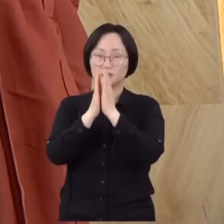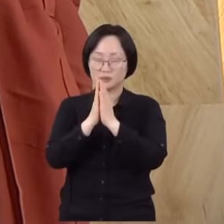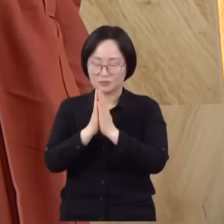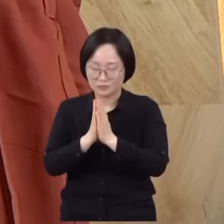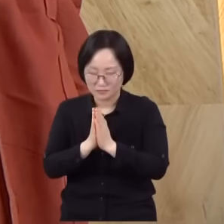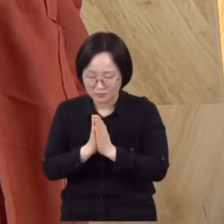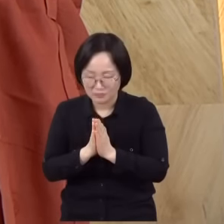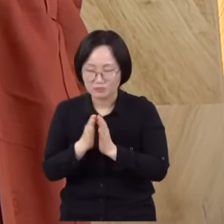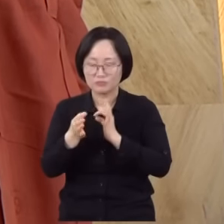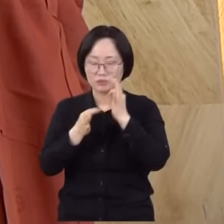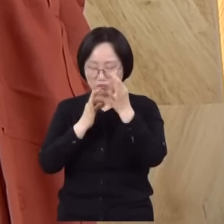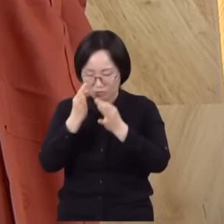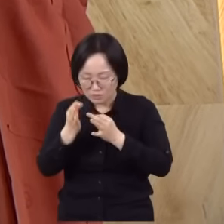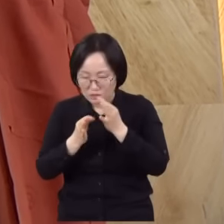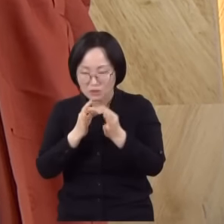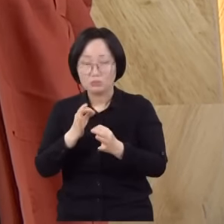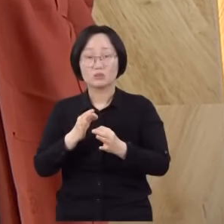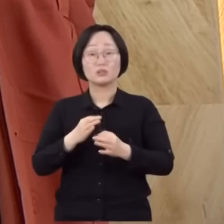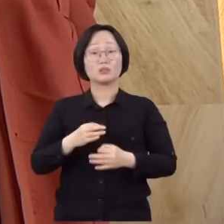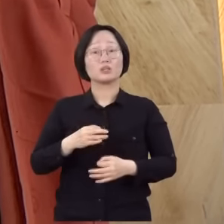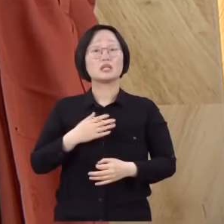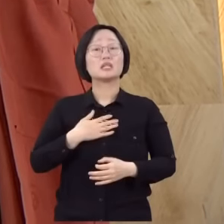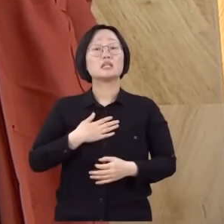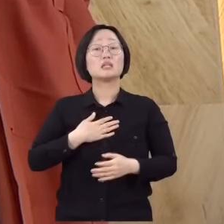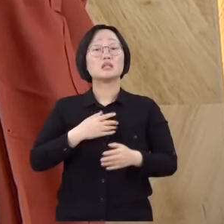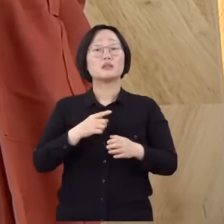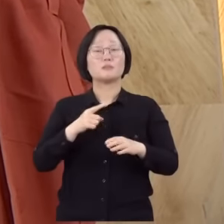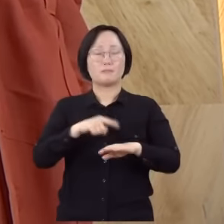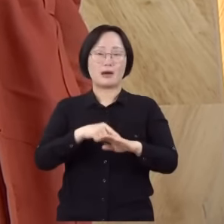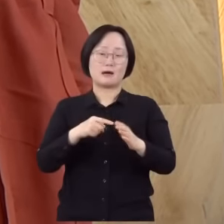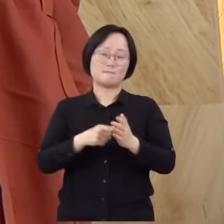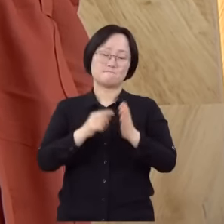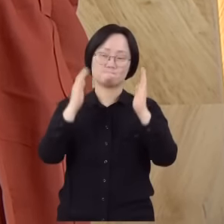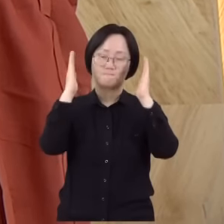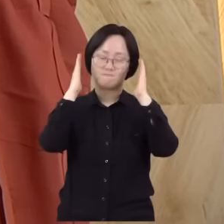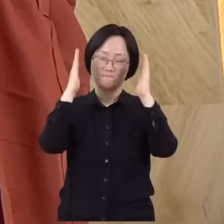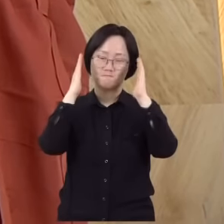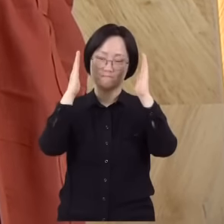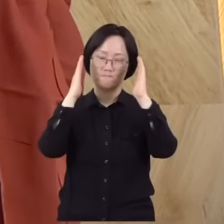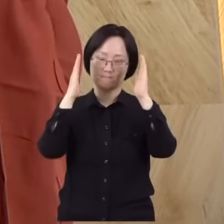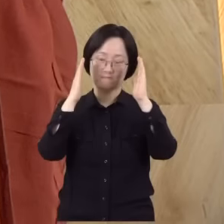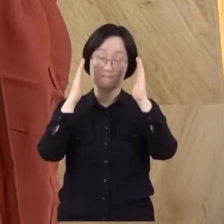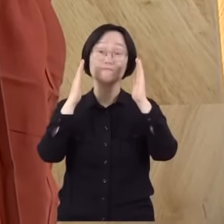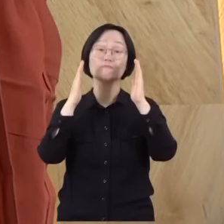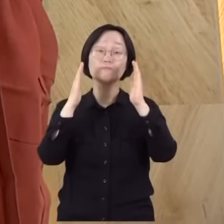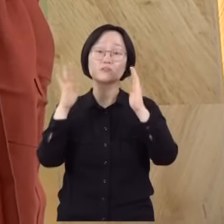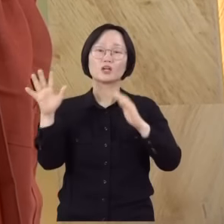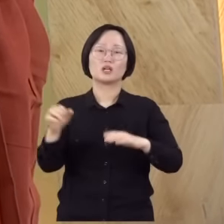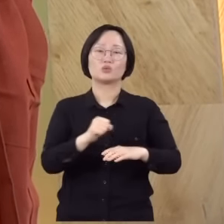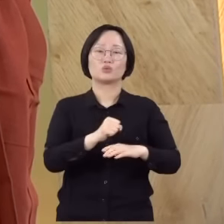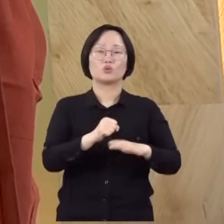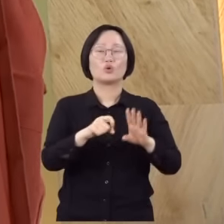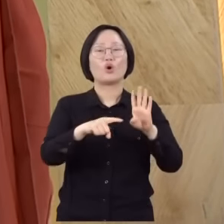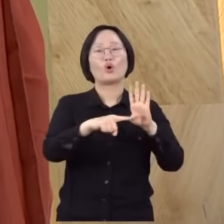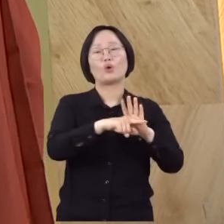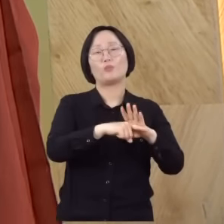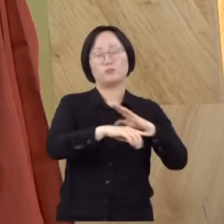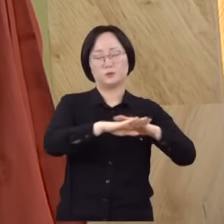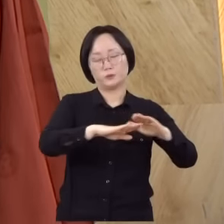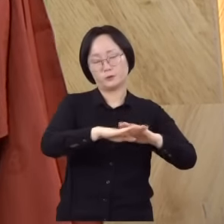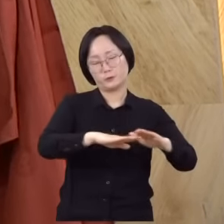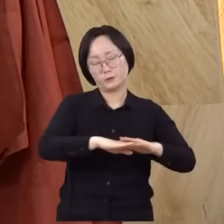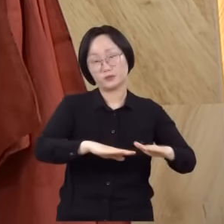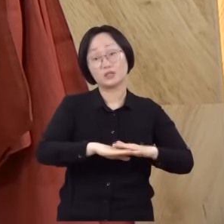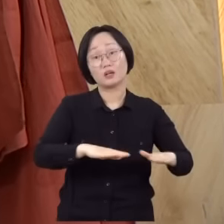통해 내가 지은이 업보이 업장을 소멸하고 부처님의 가피와